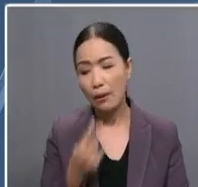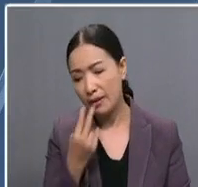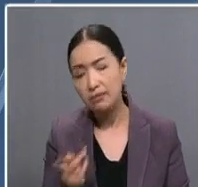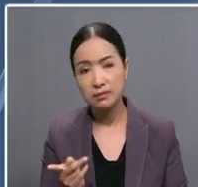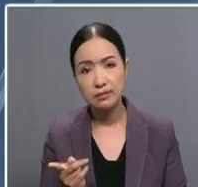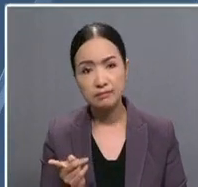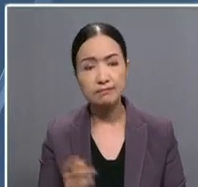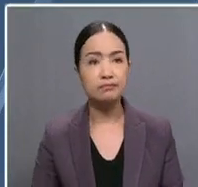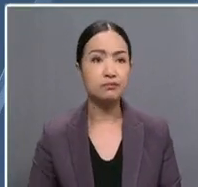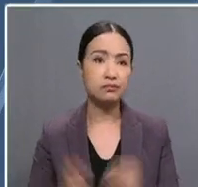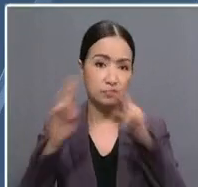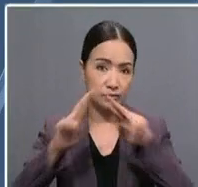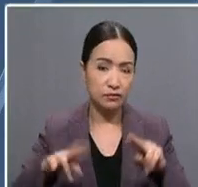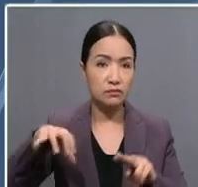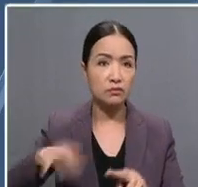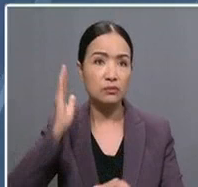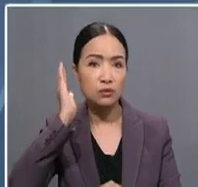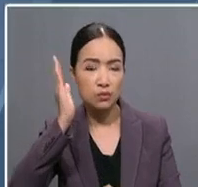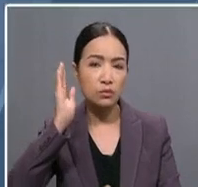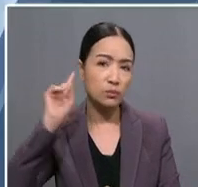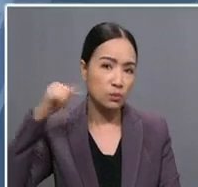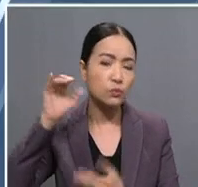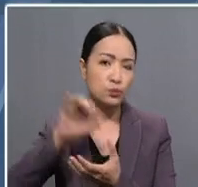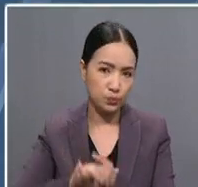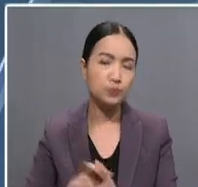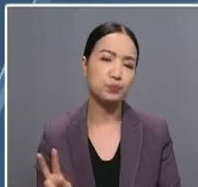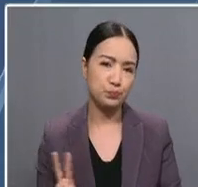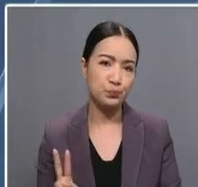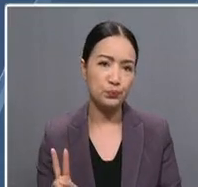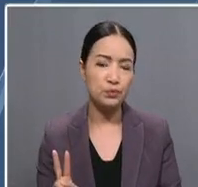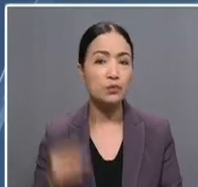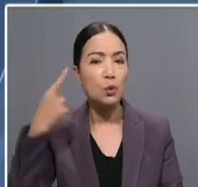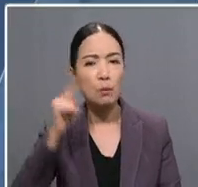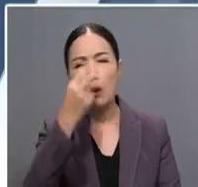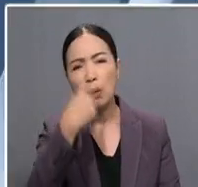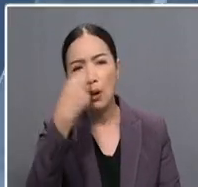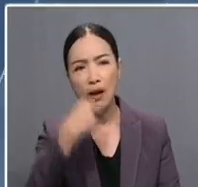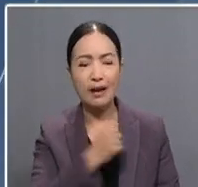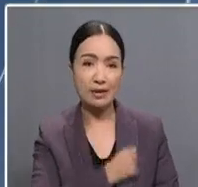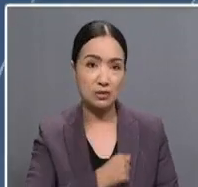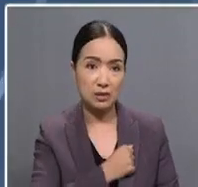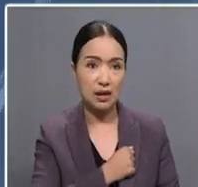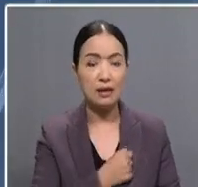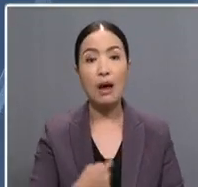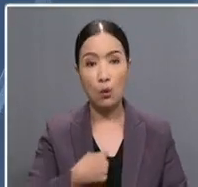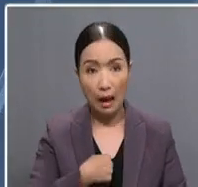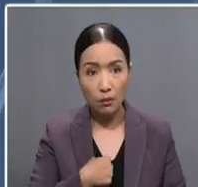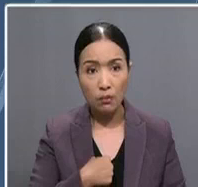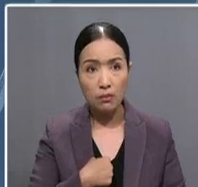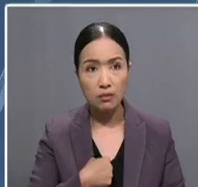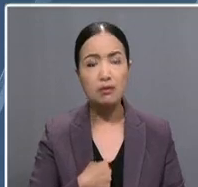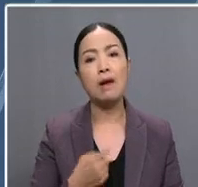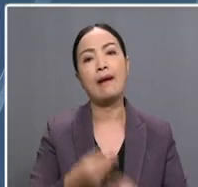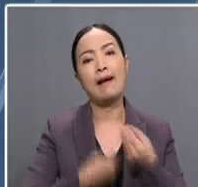แบบคือที่ร้านเขามีผัวเมียคู่กันนะเนาะทางคุณป้าเขาร้องไห้เขาเสียใจอ่ะแล้วเราอ่ะคือเราค้าขาย